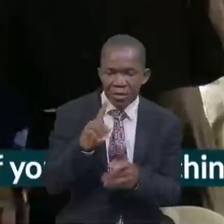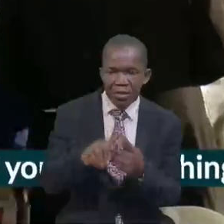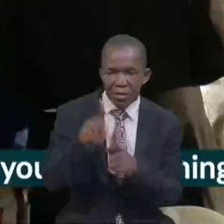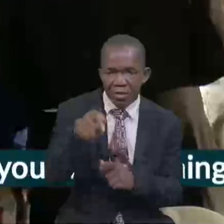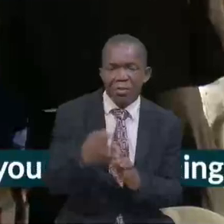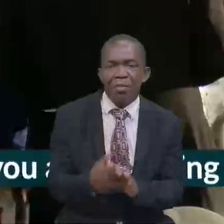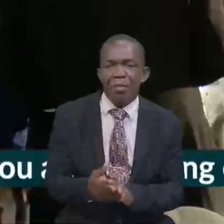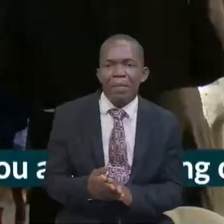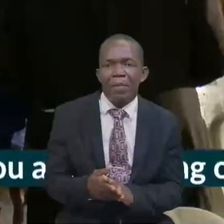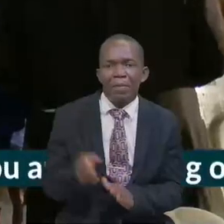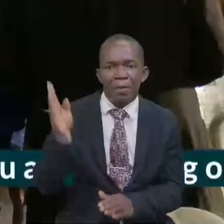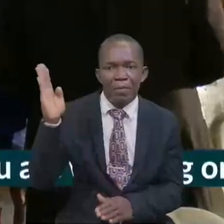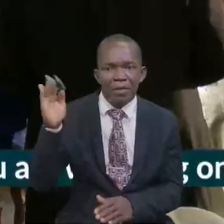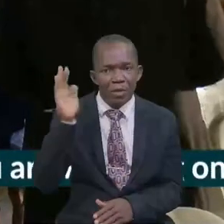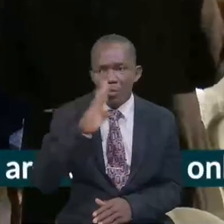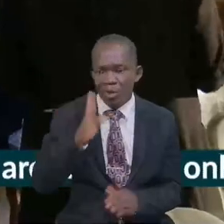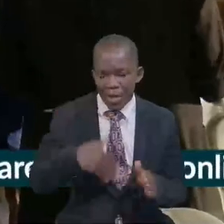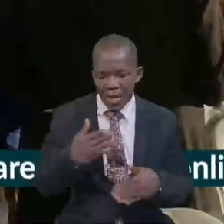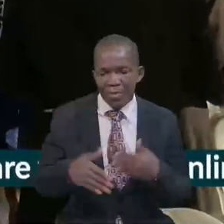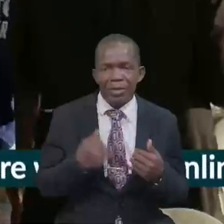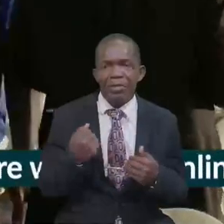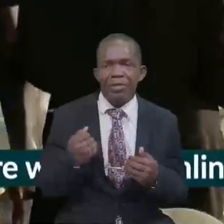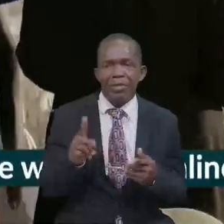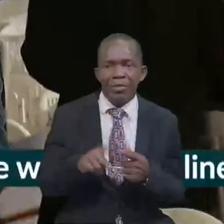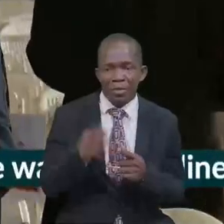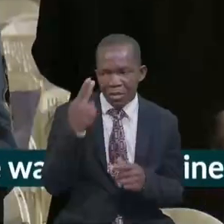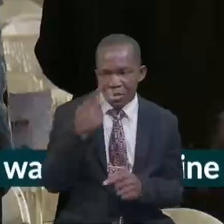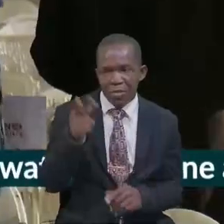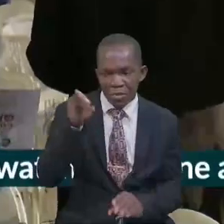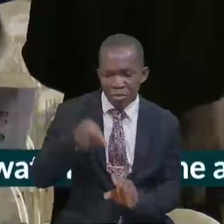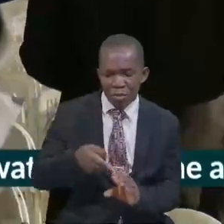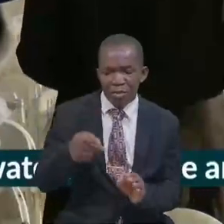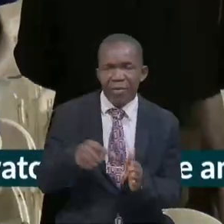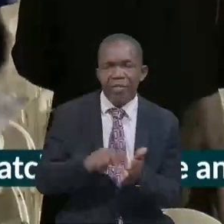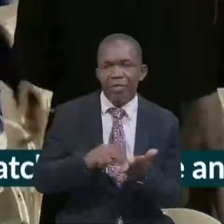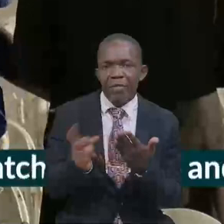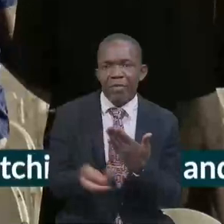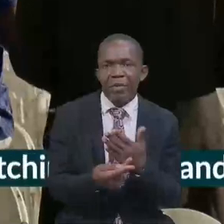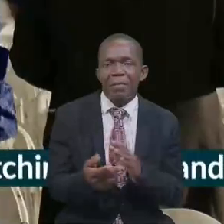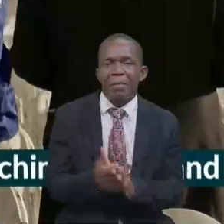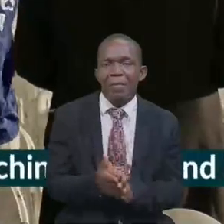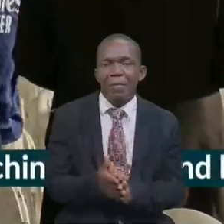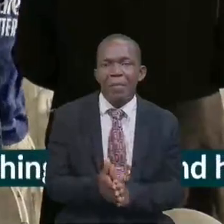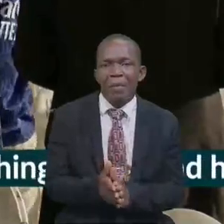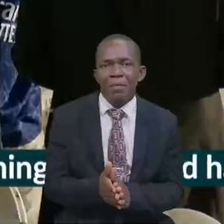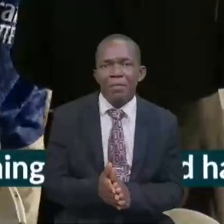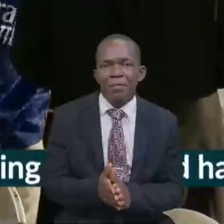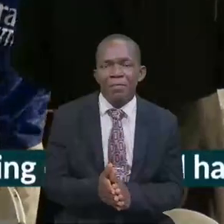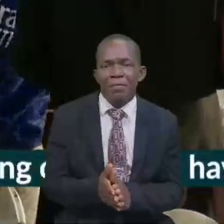Le pasteur sera joyeux de vous savoir connecté pour ce banquet spécial.